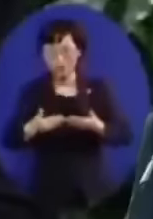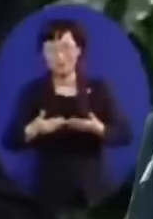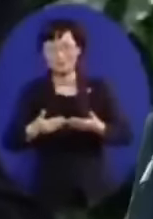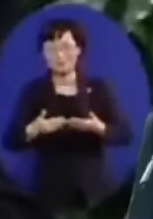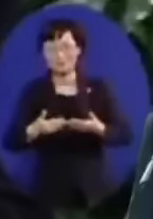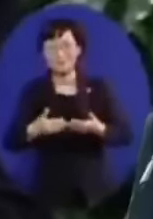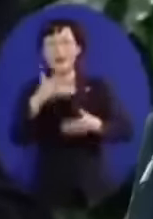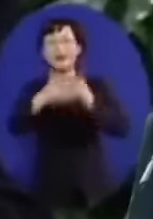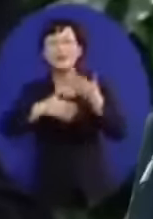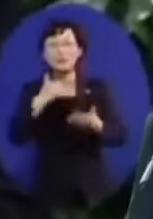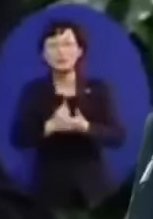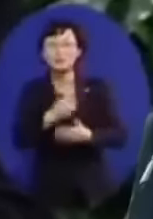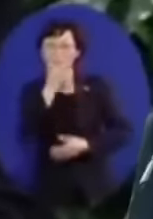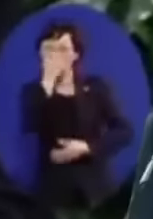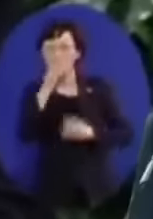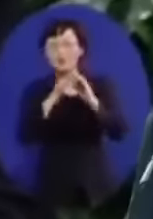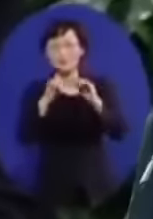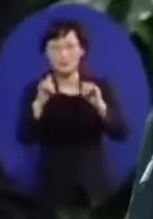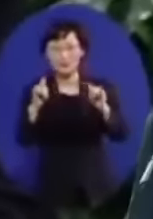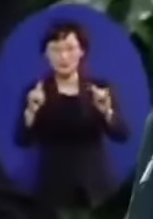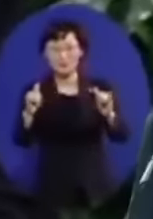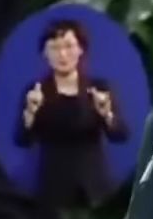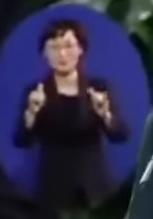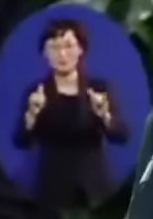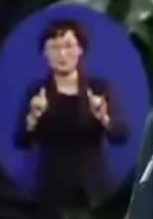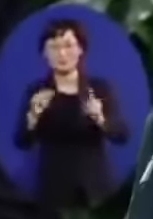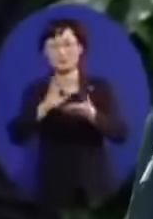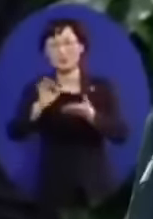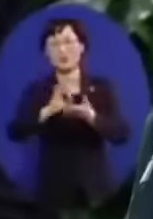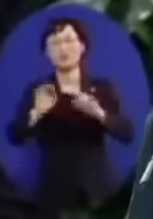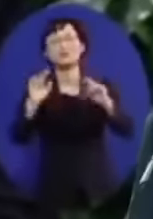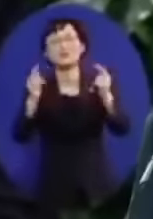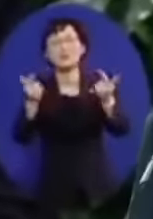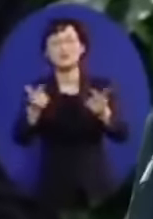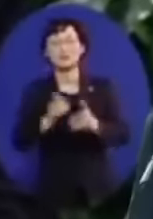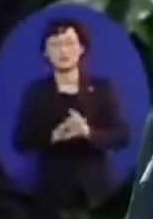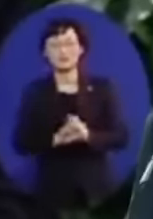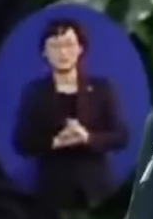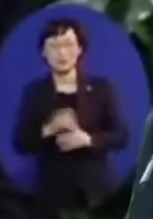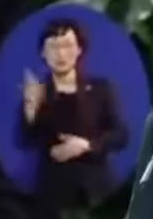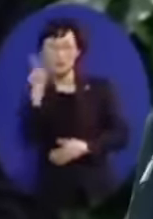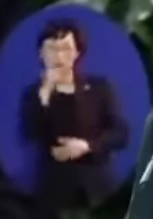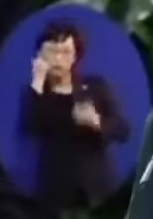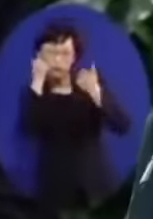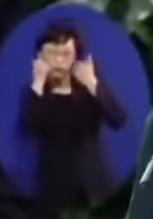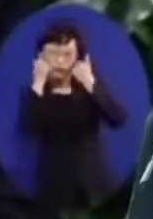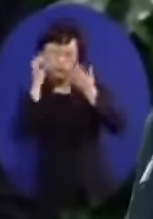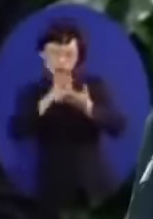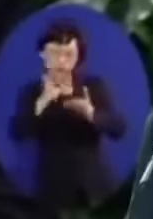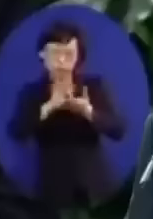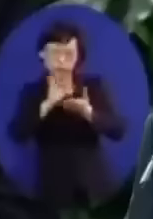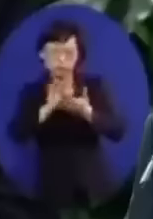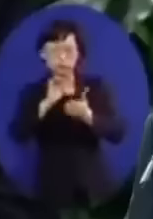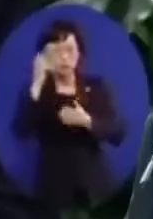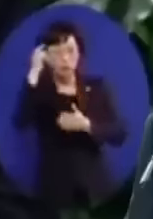하나님은 교만한 자를 사용하지 않습니다. 어느 누구를 쓰려고 하더라도